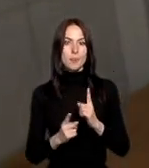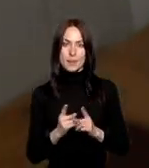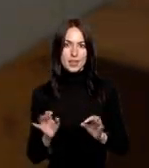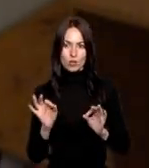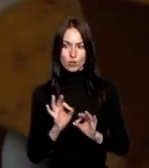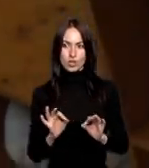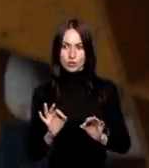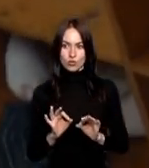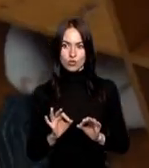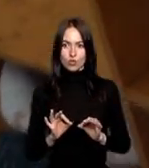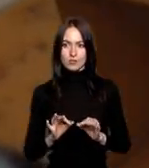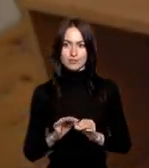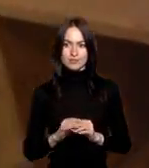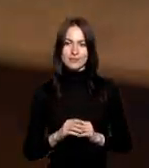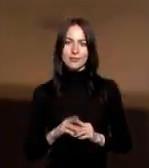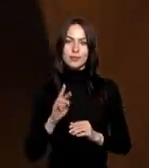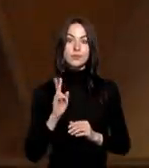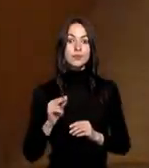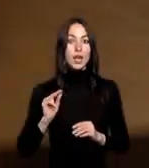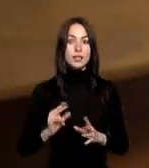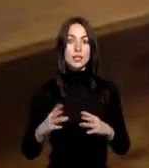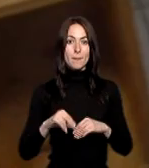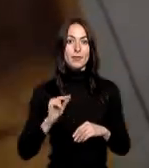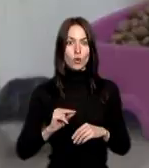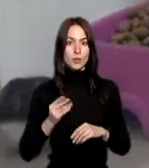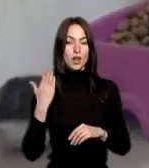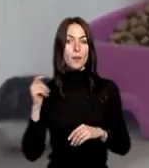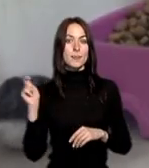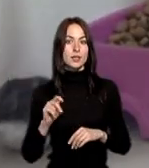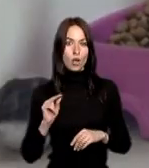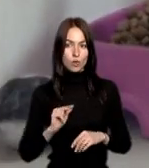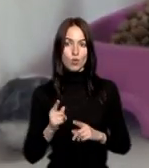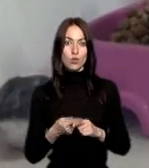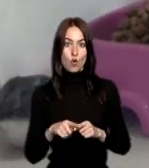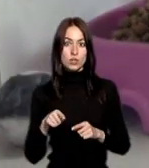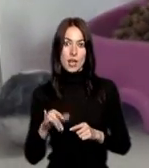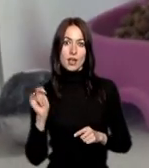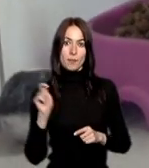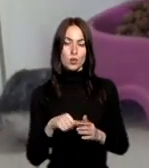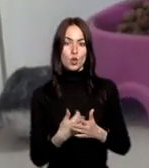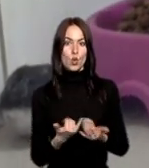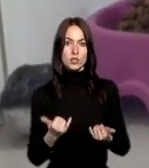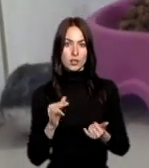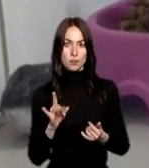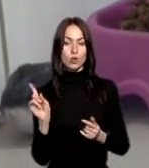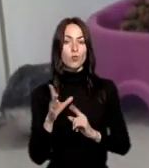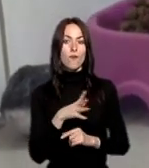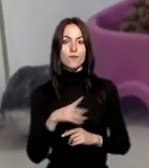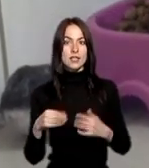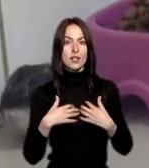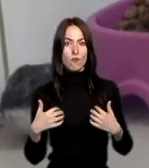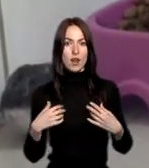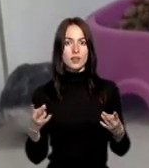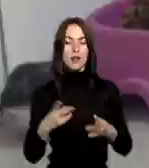нічого. Як співробітники приїздили на роботу, так і приїздять до сих пір, тому що всіх тварин